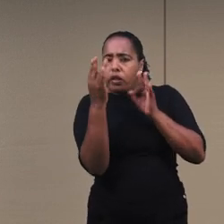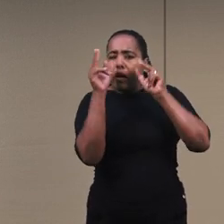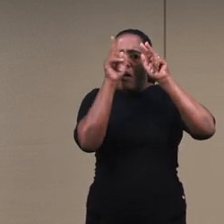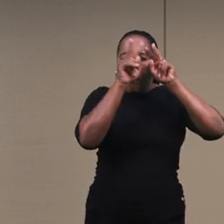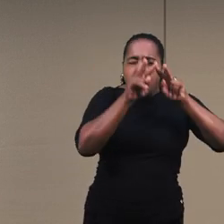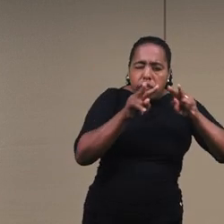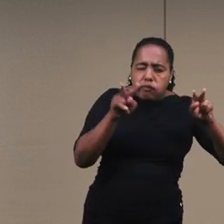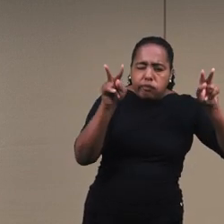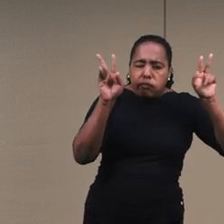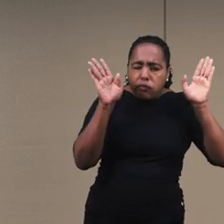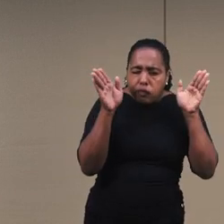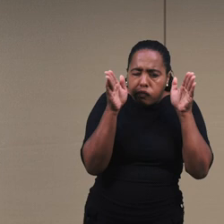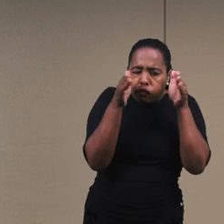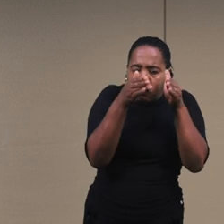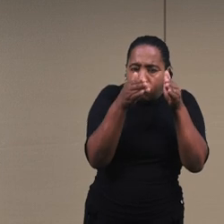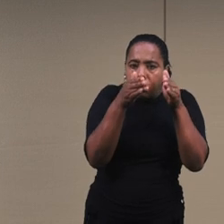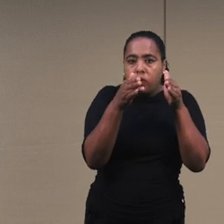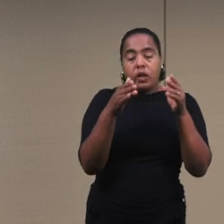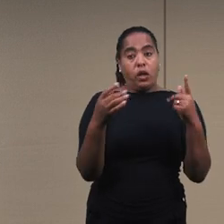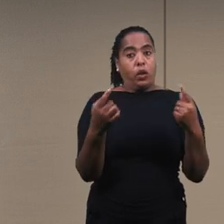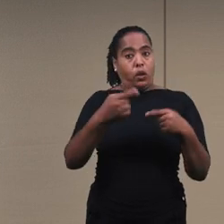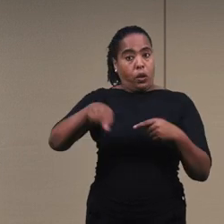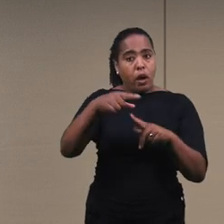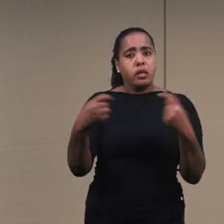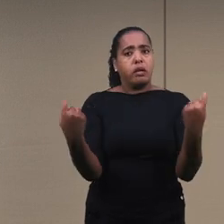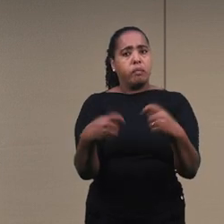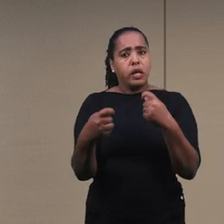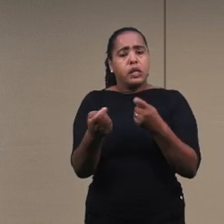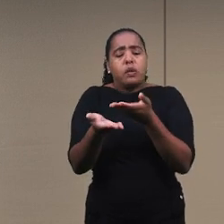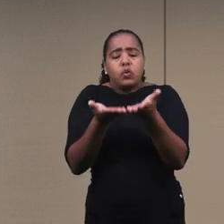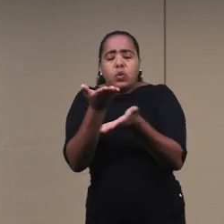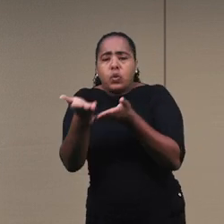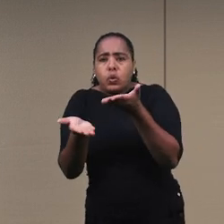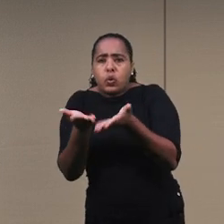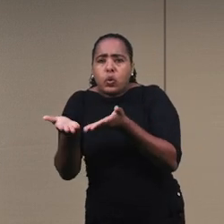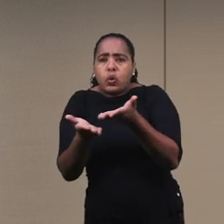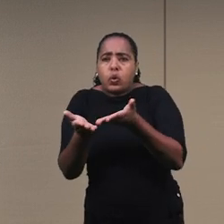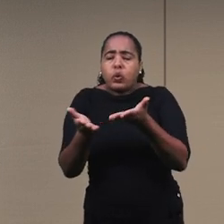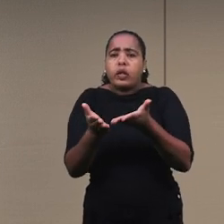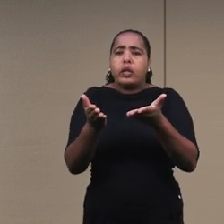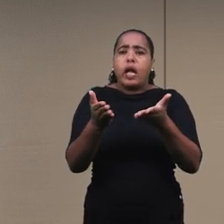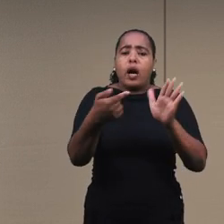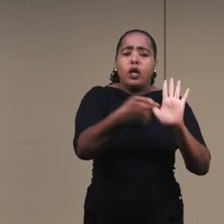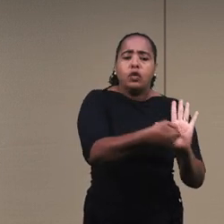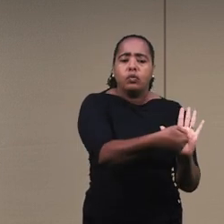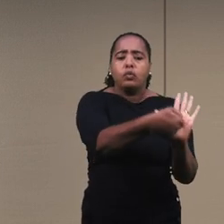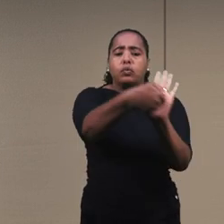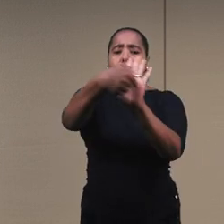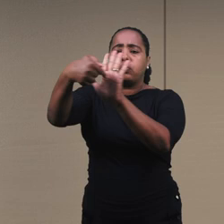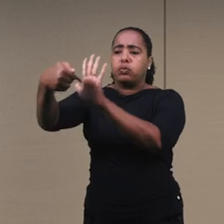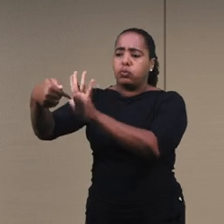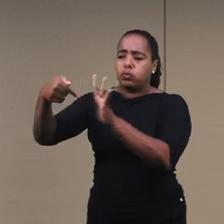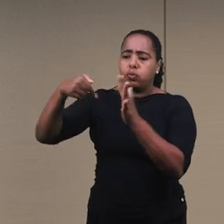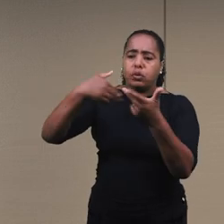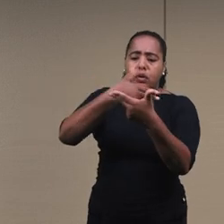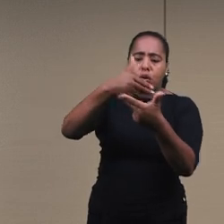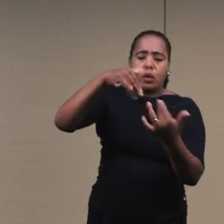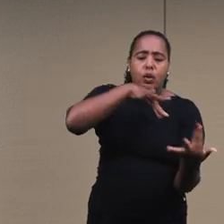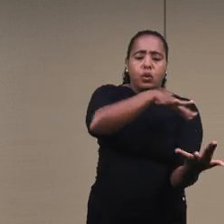de vision va être réduit. Donc nous devons avoir le soin de montrer le monde pour cet